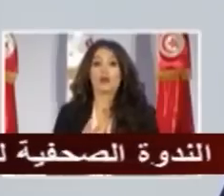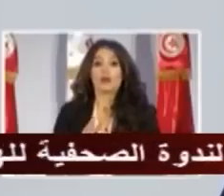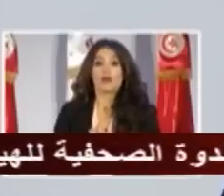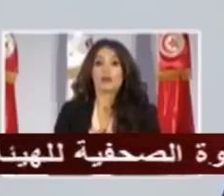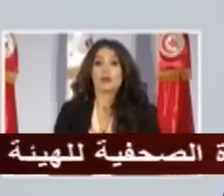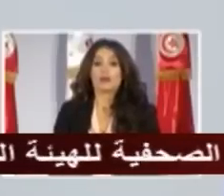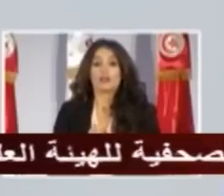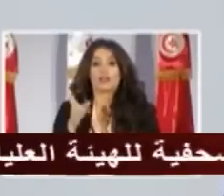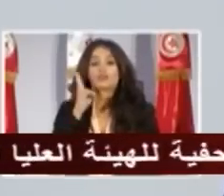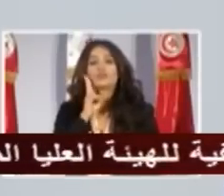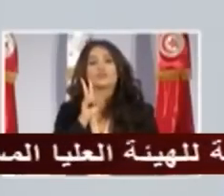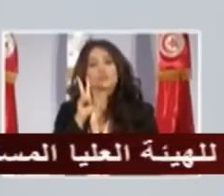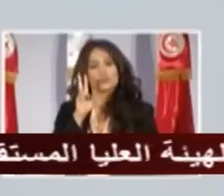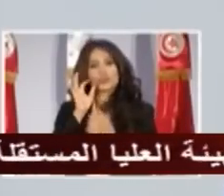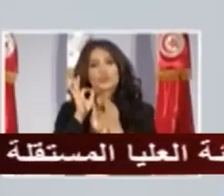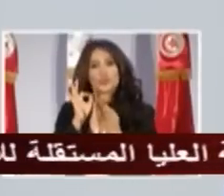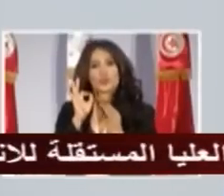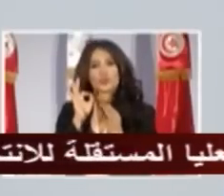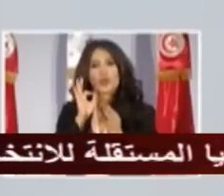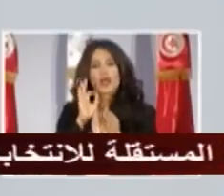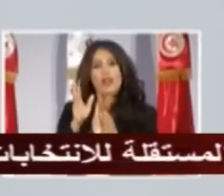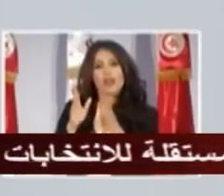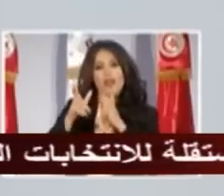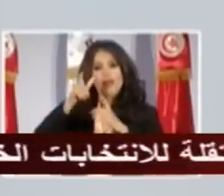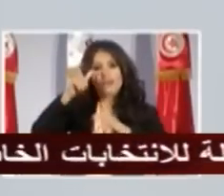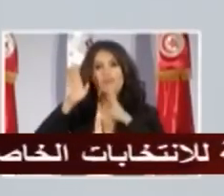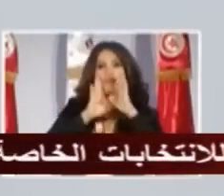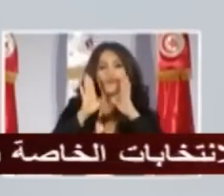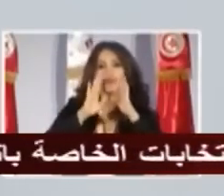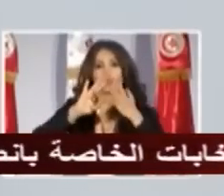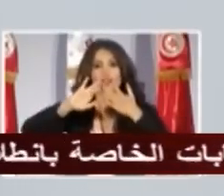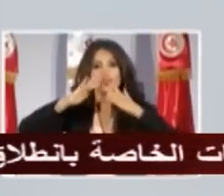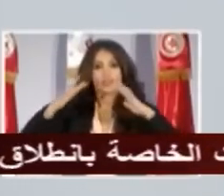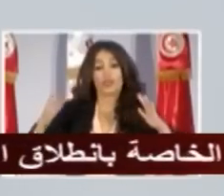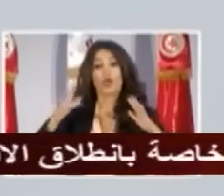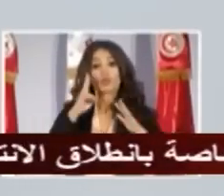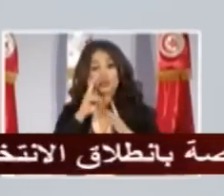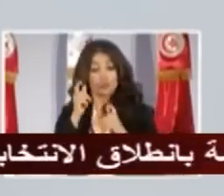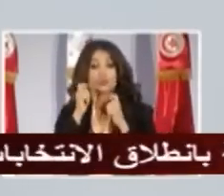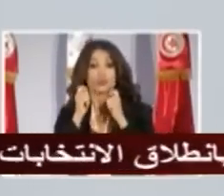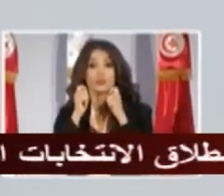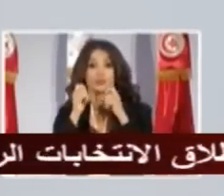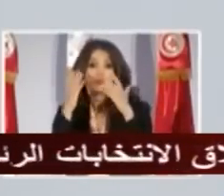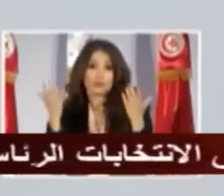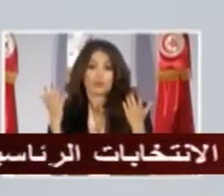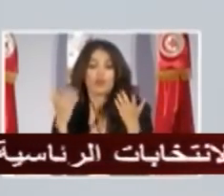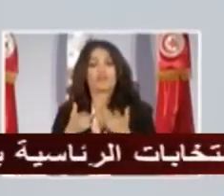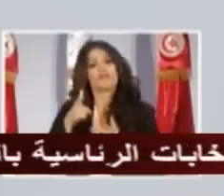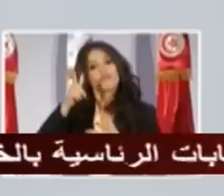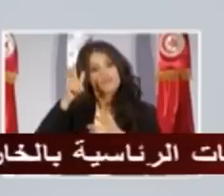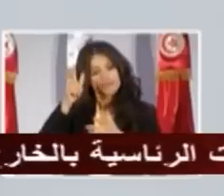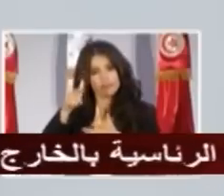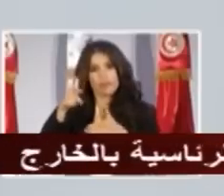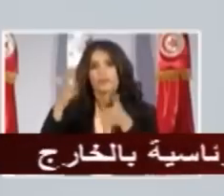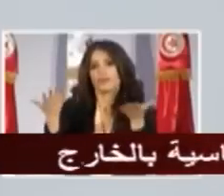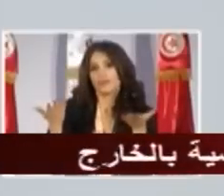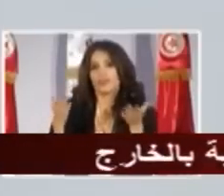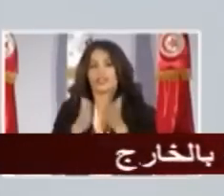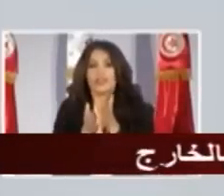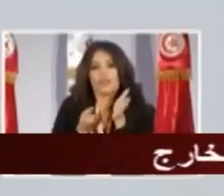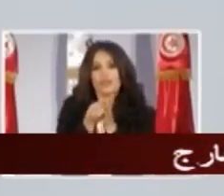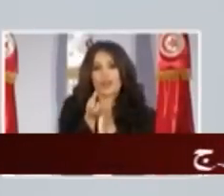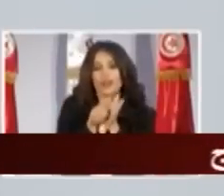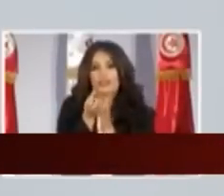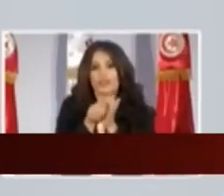ديما الرد وبين من مواقع التواصل الاجتماعي احنا خطر انتاب وفي كل شيء اللي تم اه معطيات